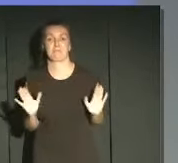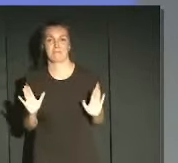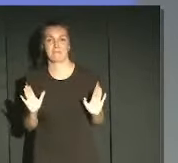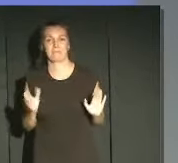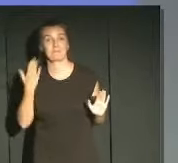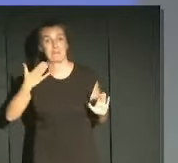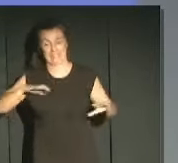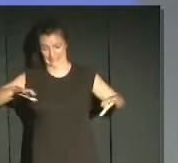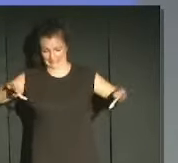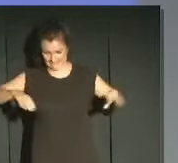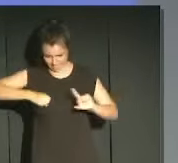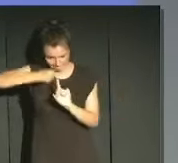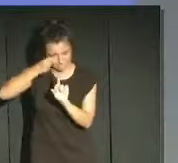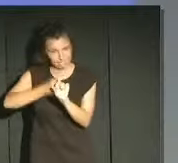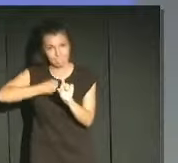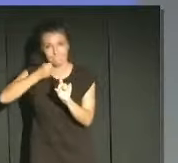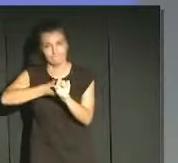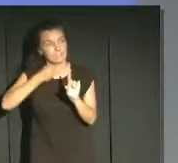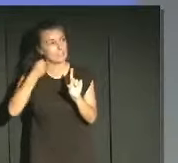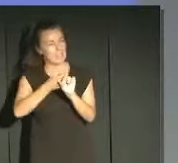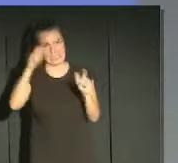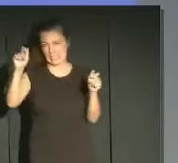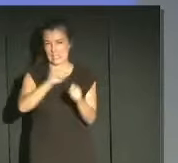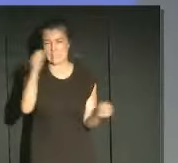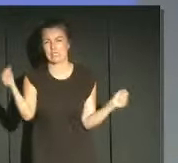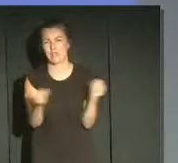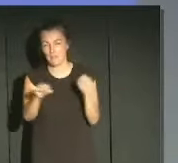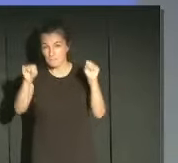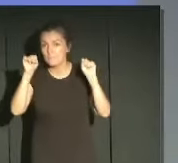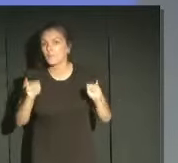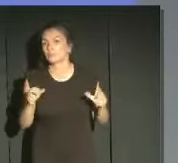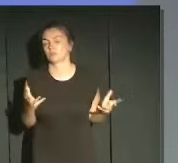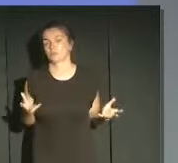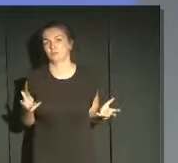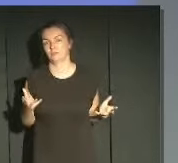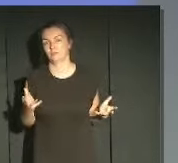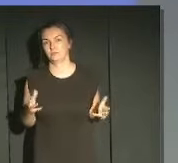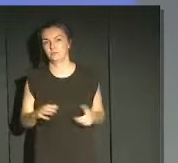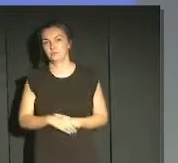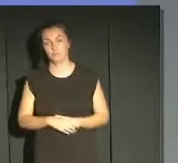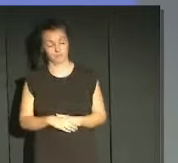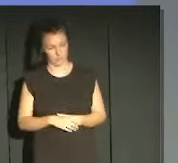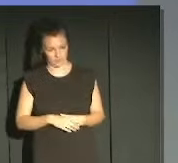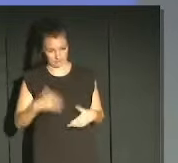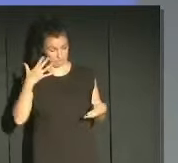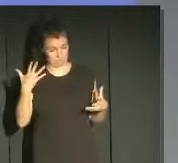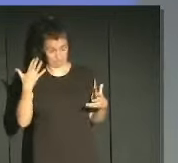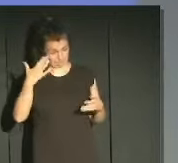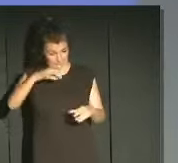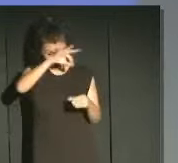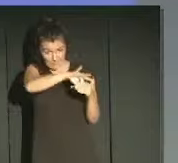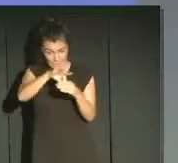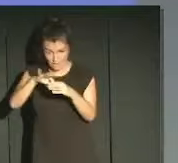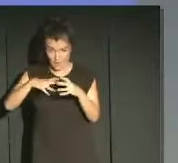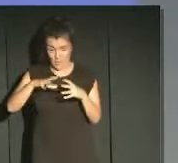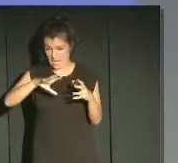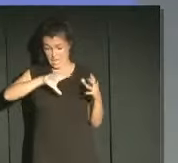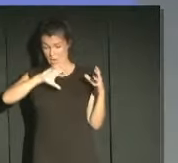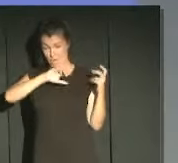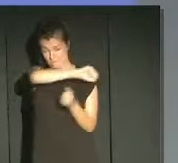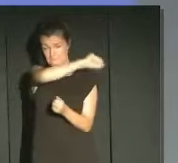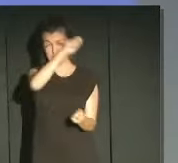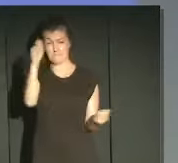par notre mobilisation nous pouvons faire la différence par notre mobilisation nous pouvons nous donner le pouvoir de tout changer par notre